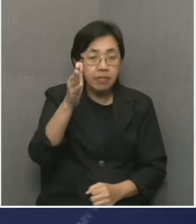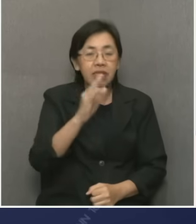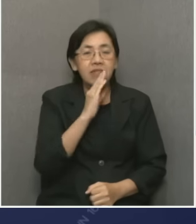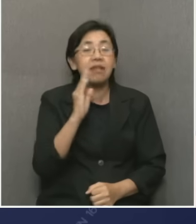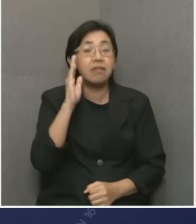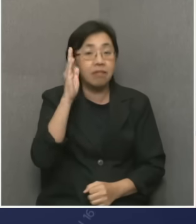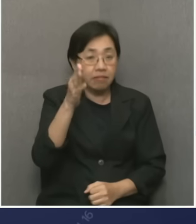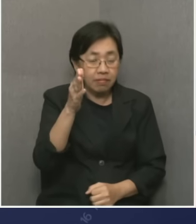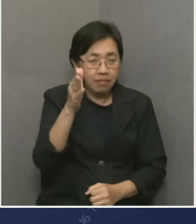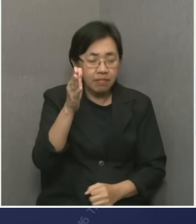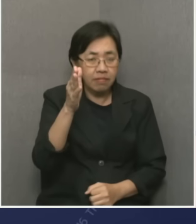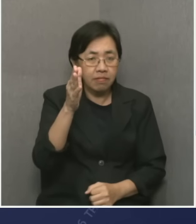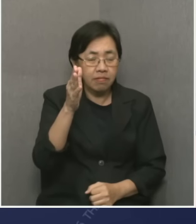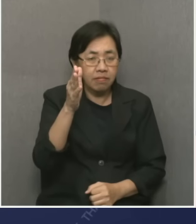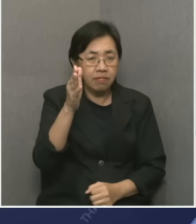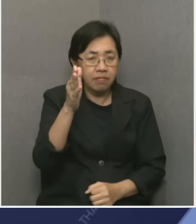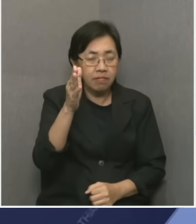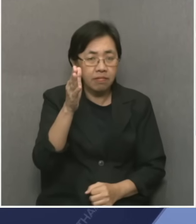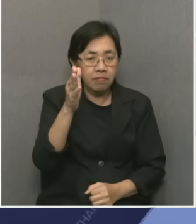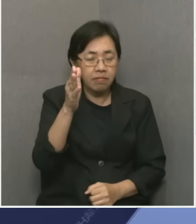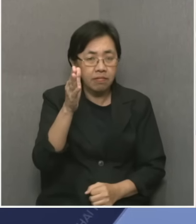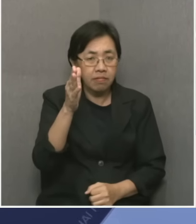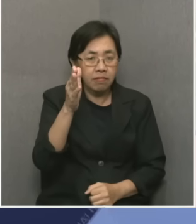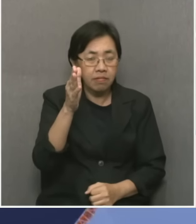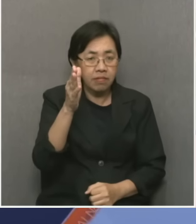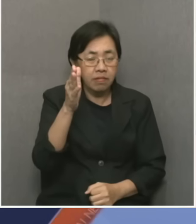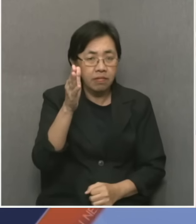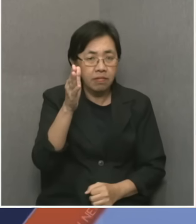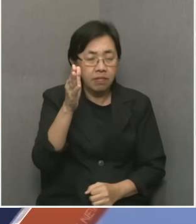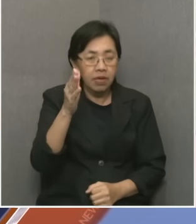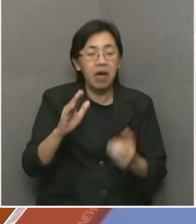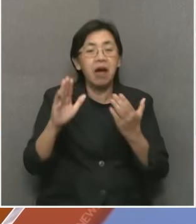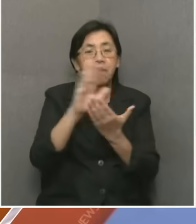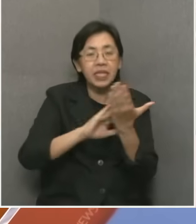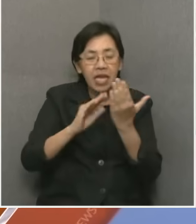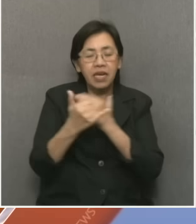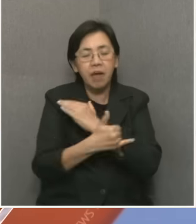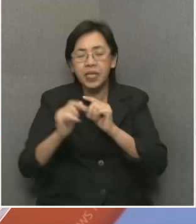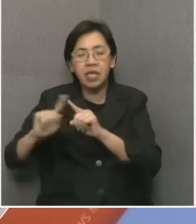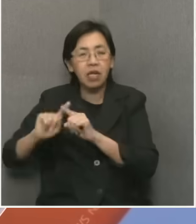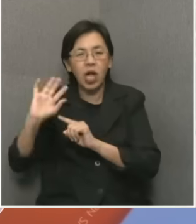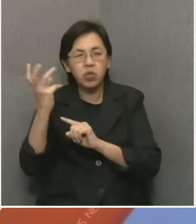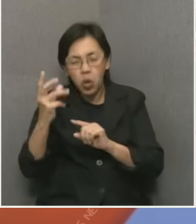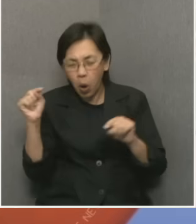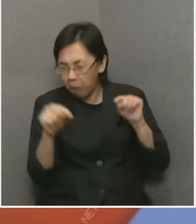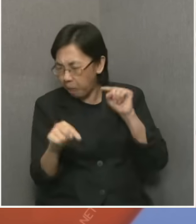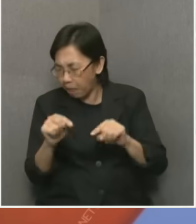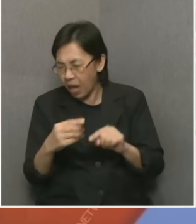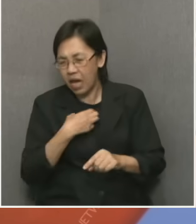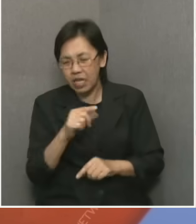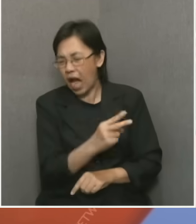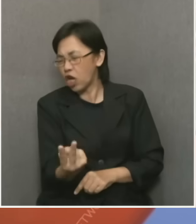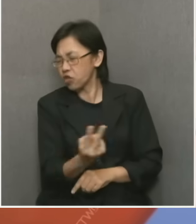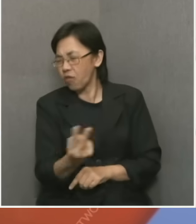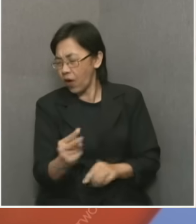ๆนี้เนี่ยนะครับมันเกิดการกดดันจากมหาอำนาจต่างๆทั่วโลกเนี่ยให้ทั้งสองฝ่ายนะครับ